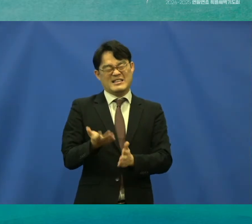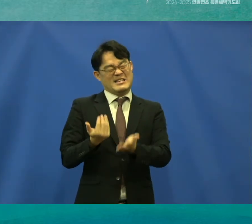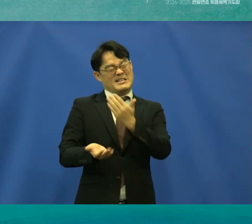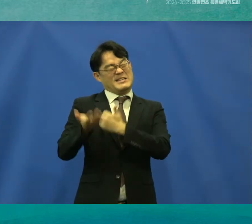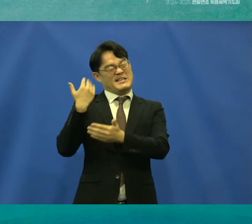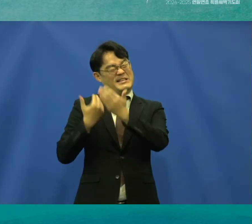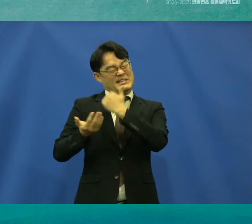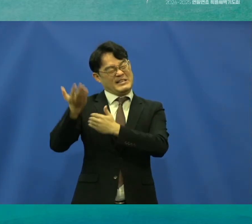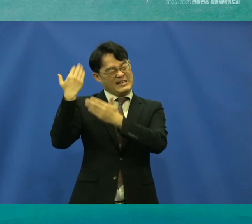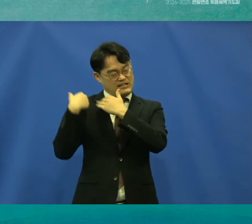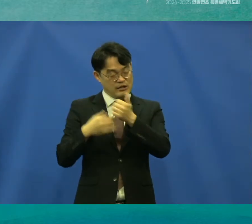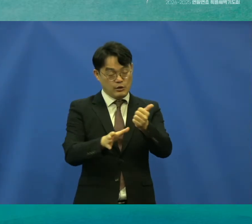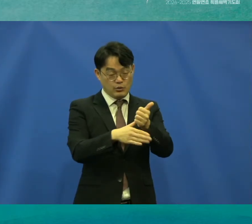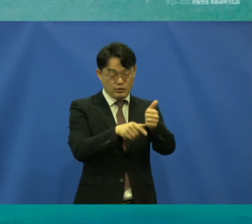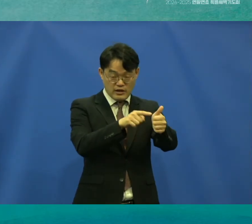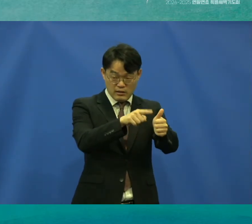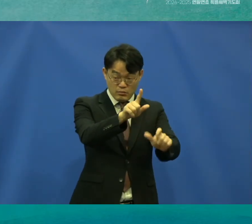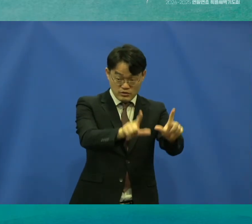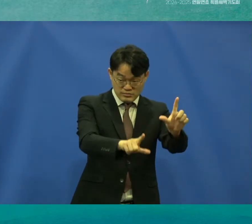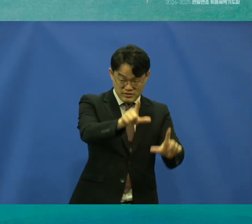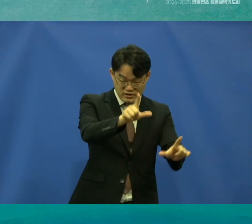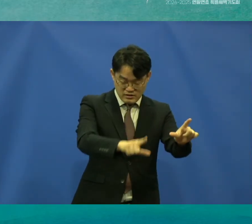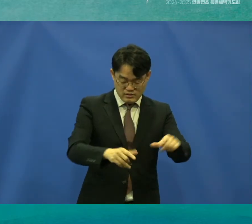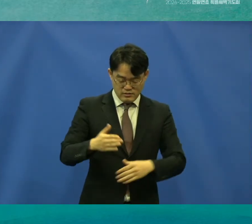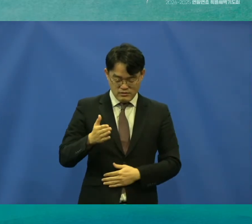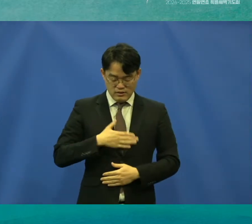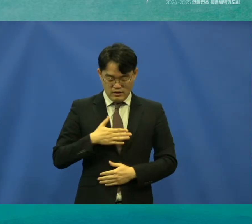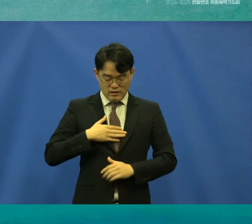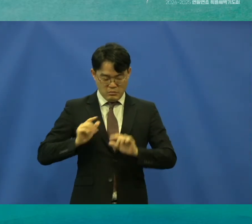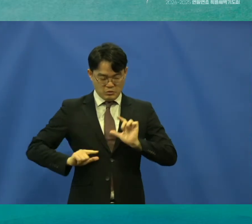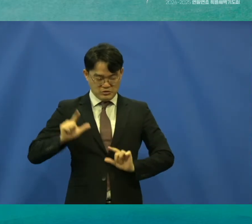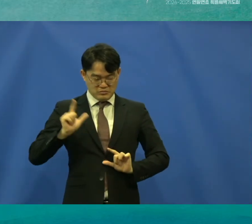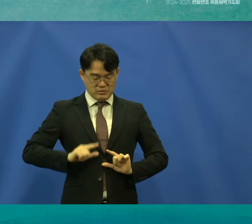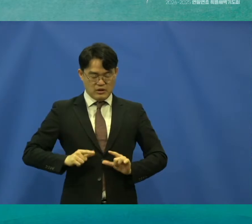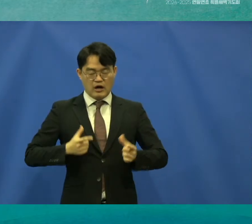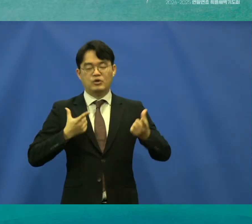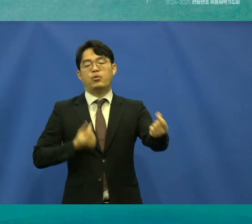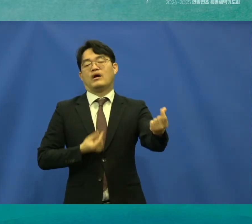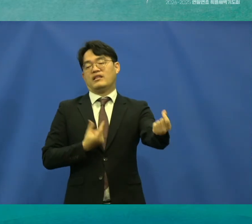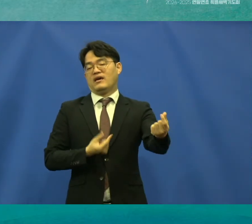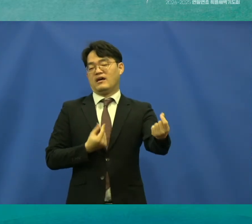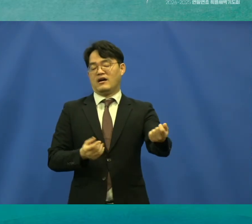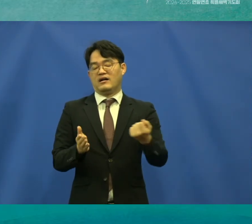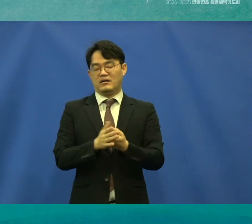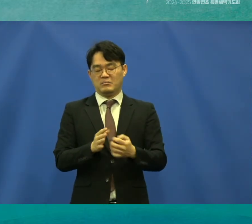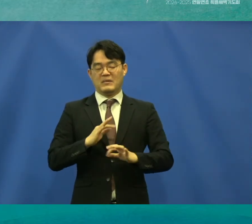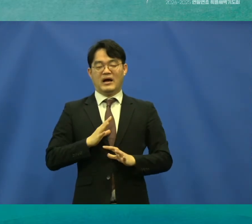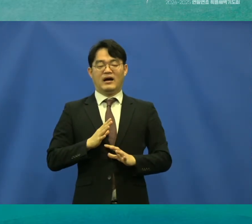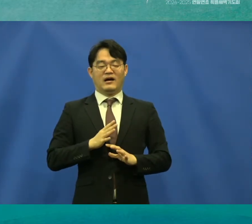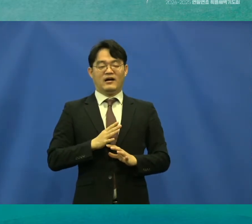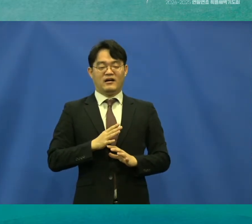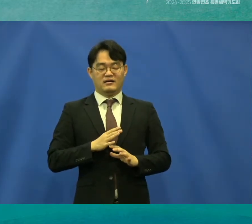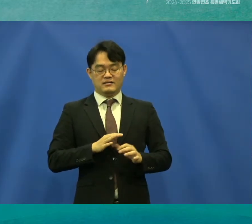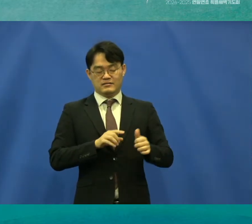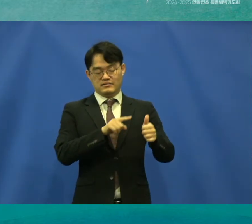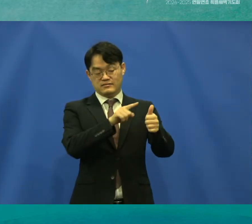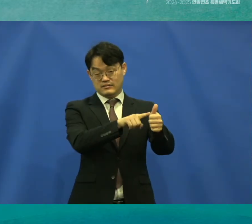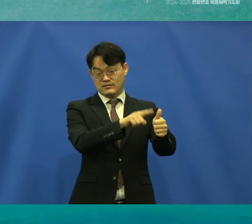이렇게 흡사한가 놀라죠. 그래서 요나를 통해서 우리 안에 숨어있던